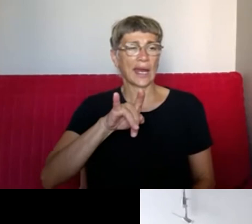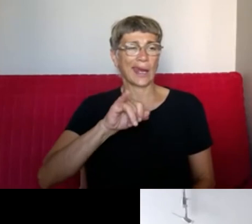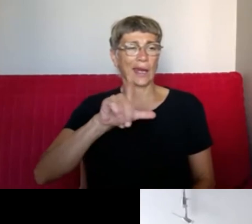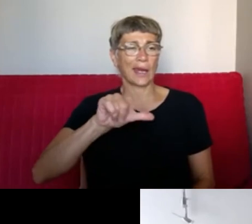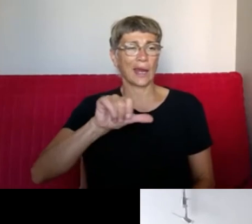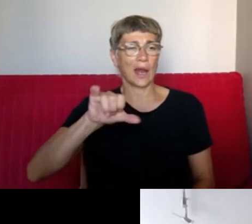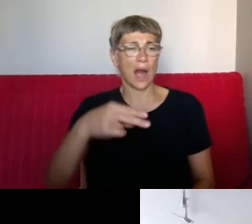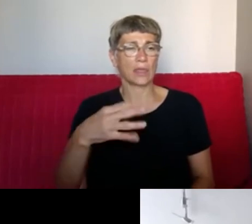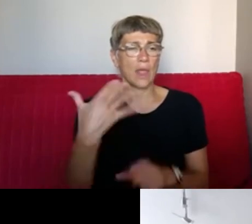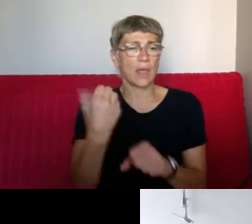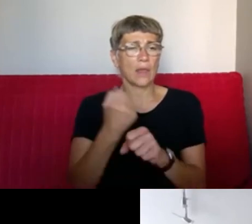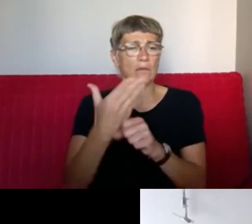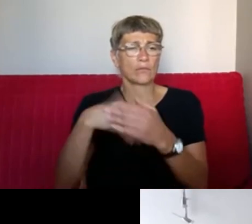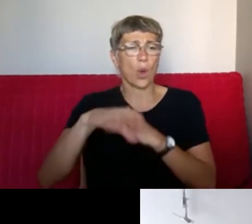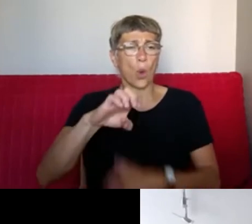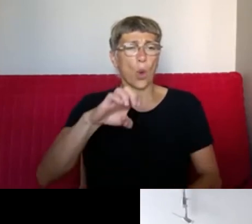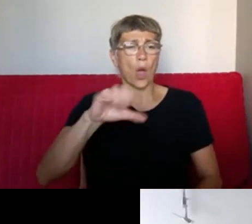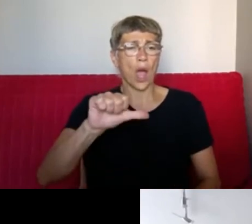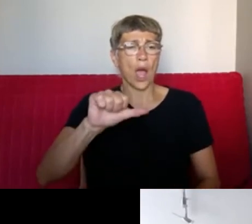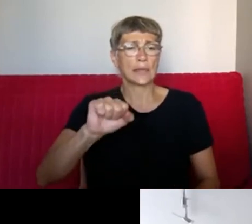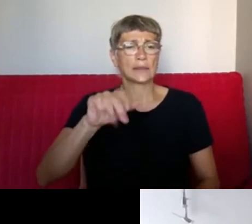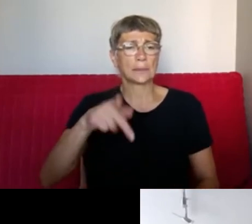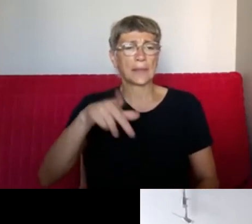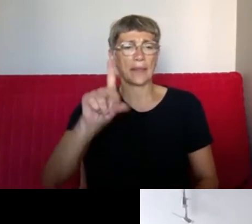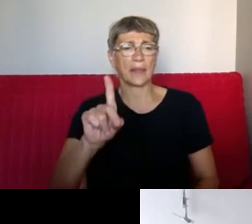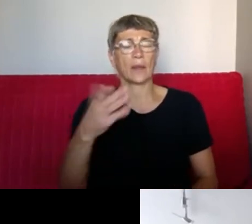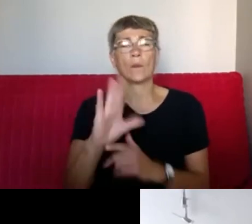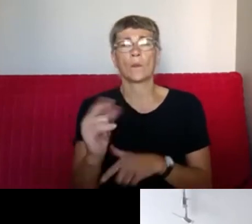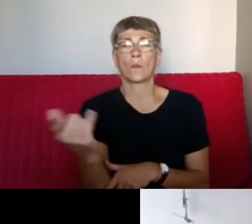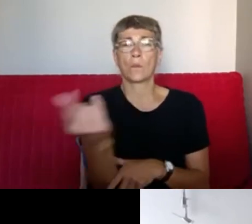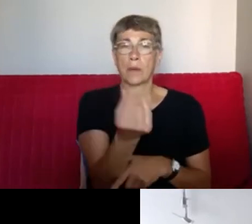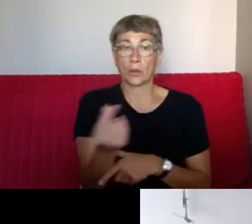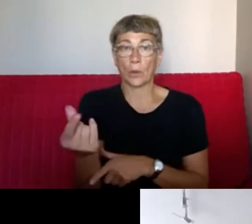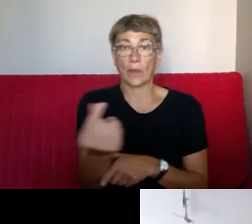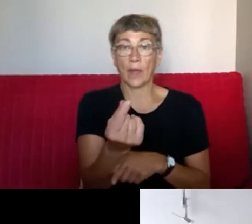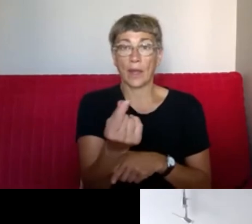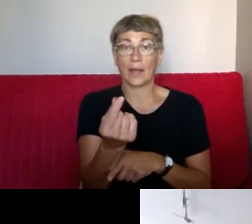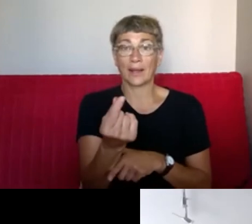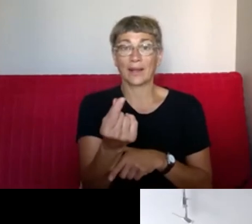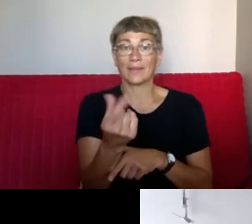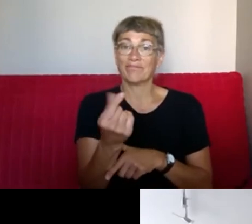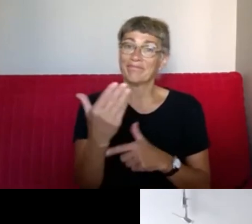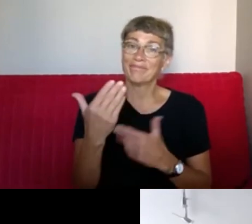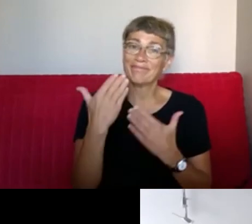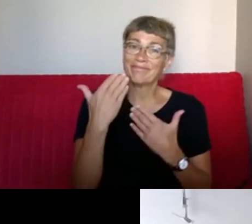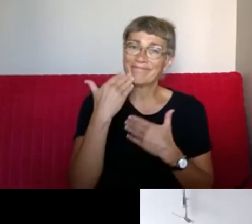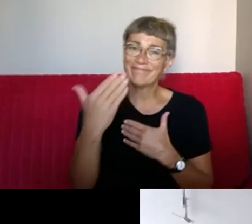partner of Desk2 project. So I'm glad to see you, Tim, and I give you the floor.